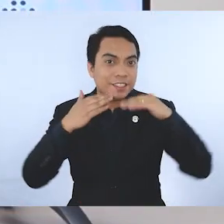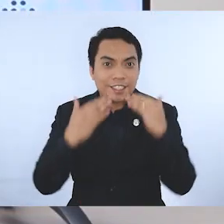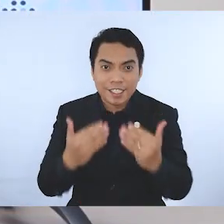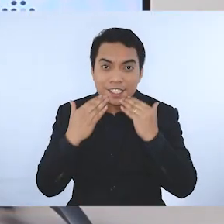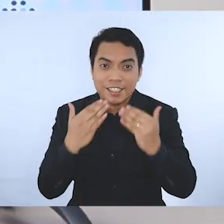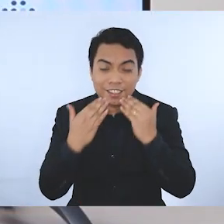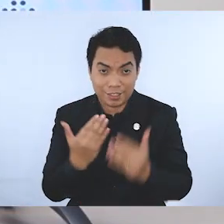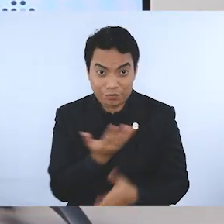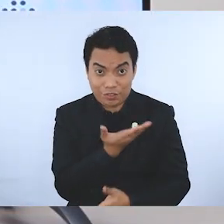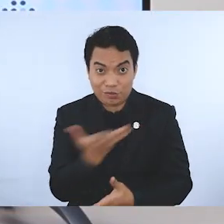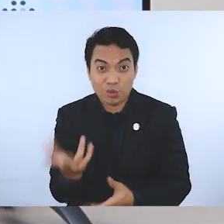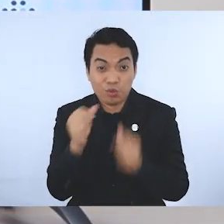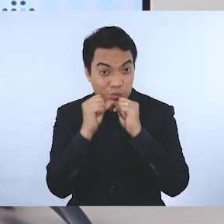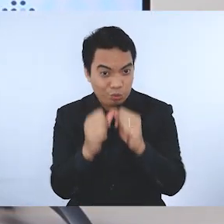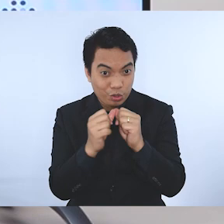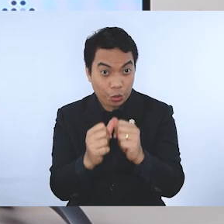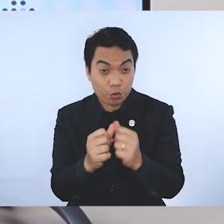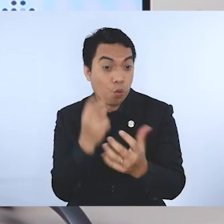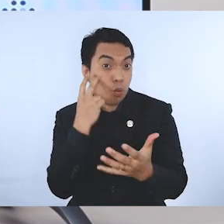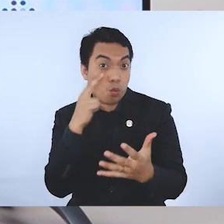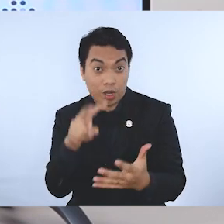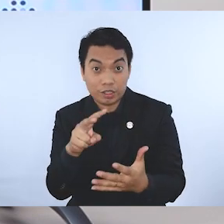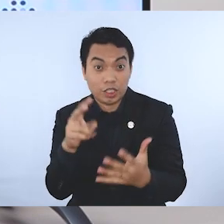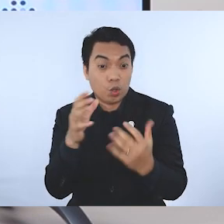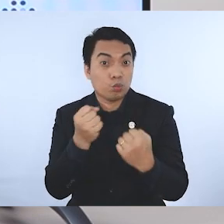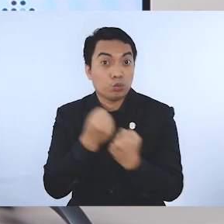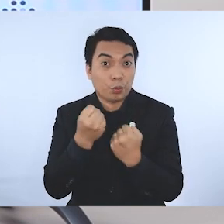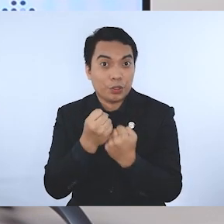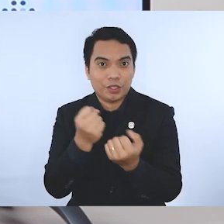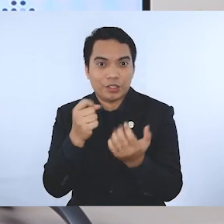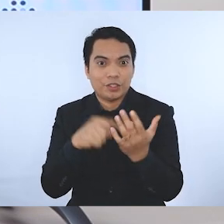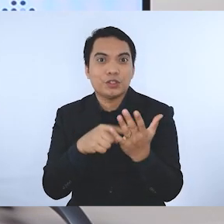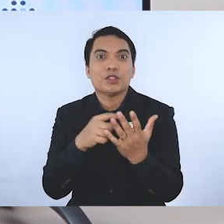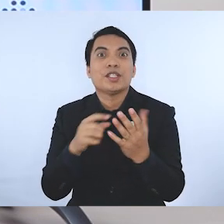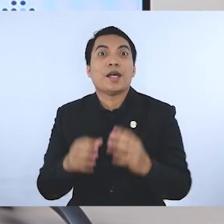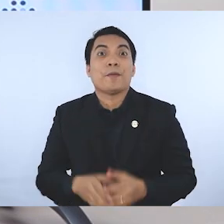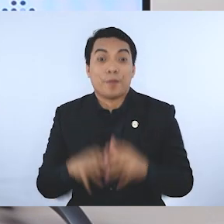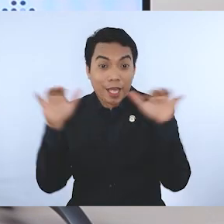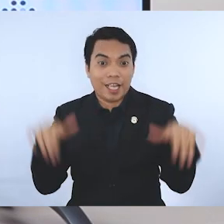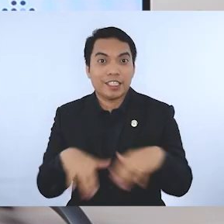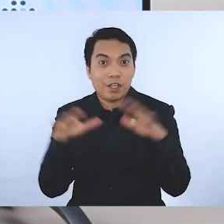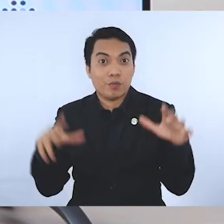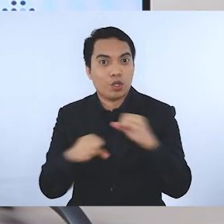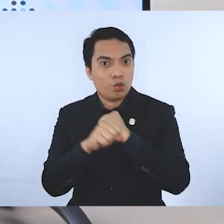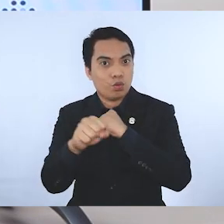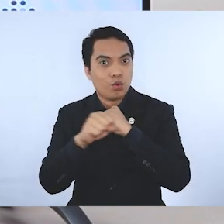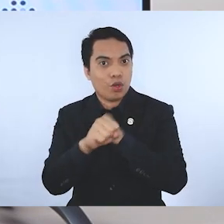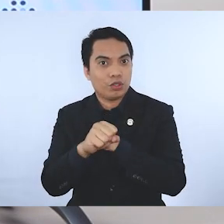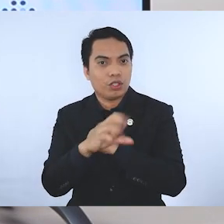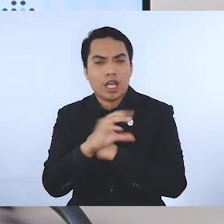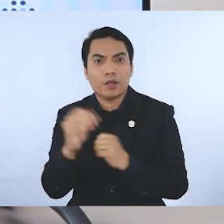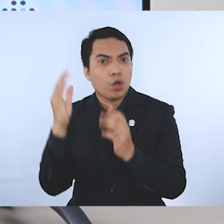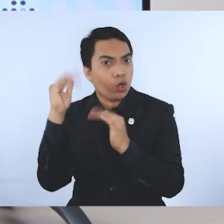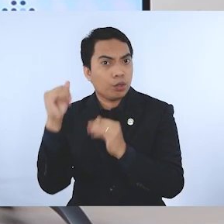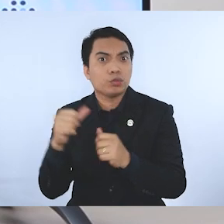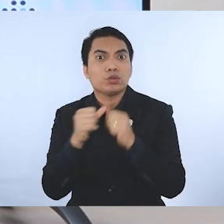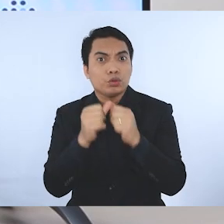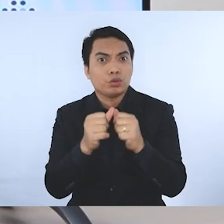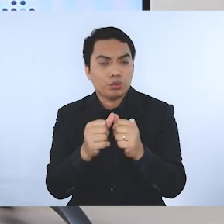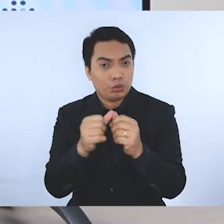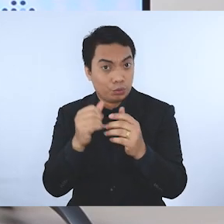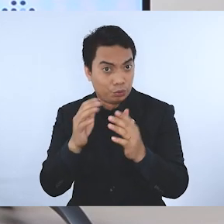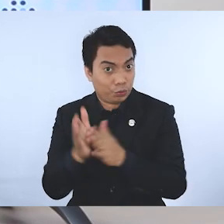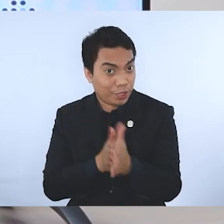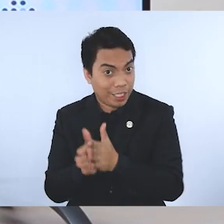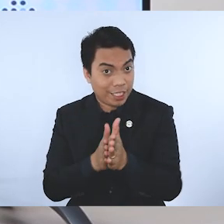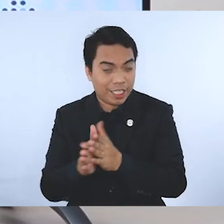Ipinagpapasalamat namin ang inyong patuloy na pagsubaybay at pagsuporta sa bawat aktibidad na inilulunsad at naway patuloy pang inyong